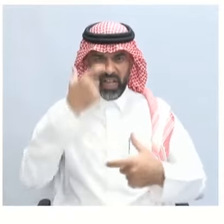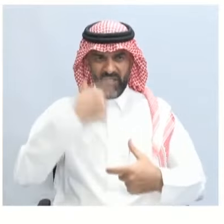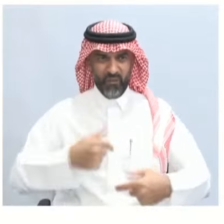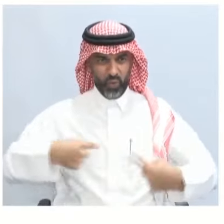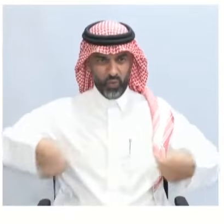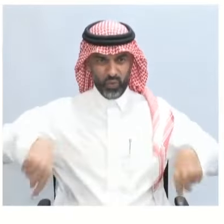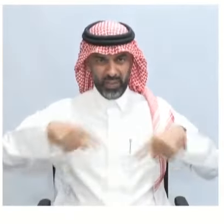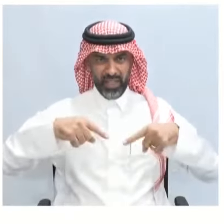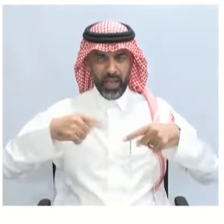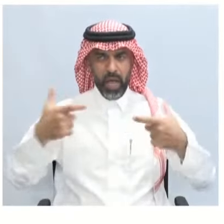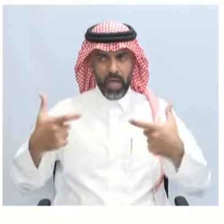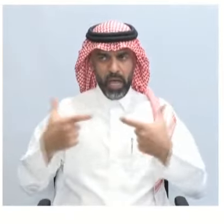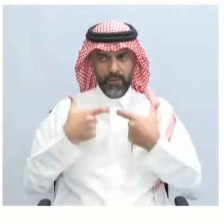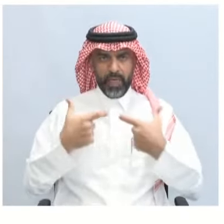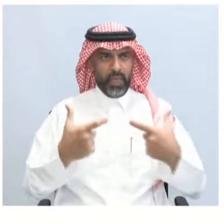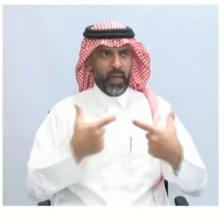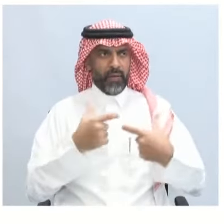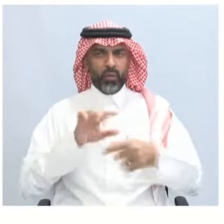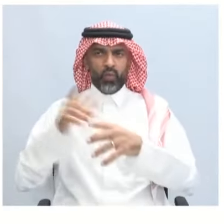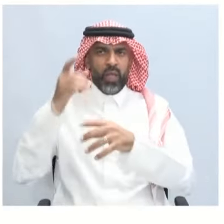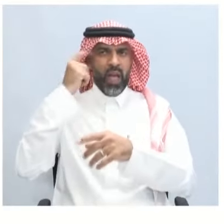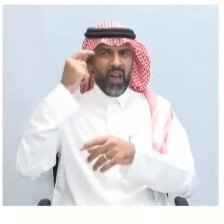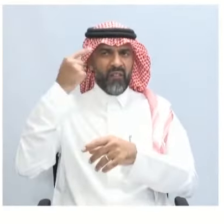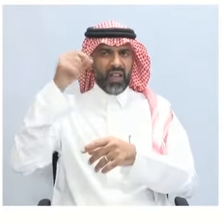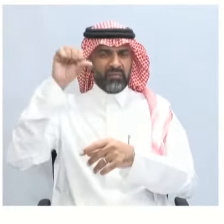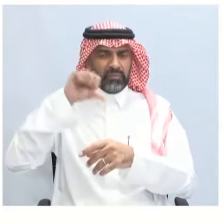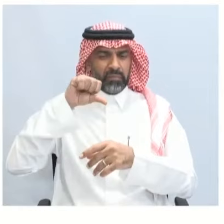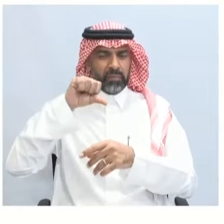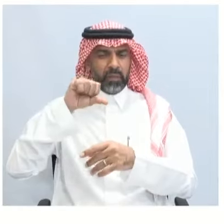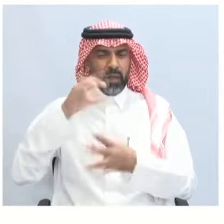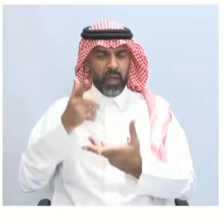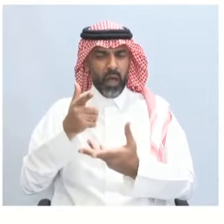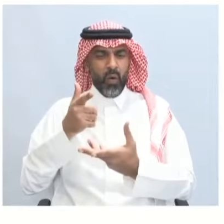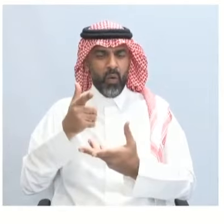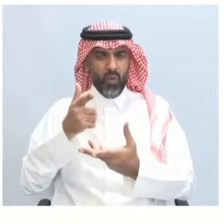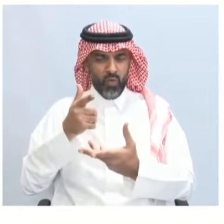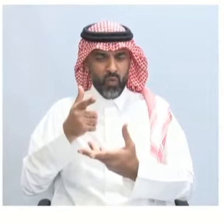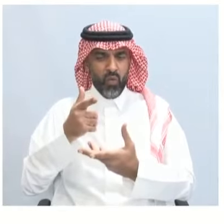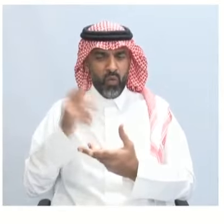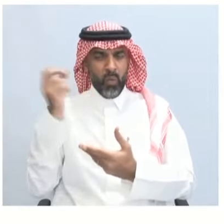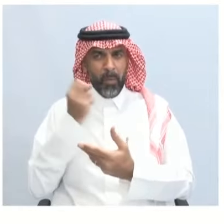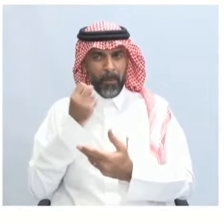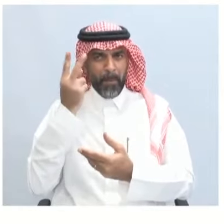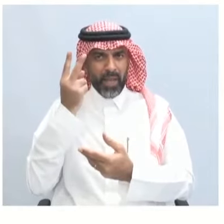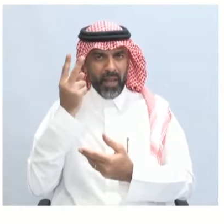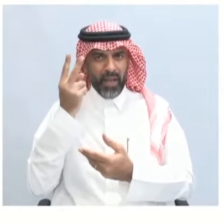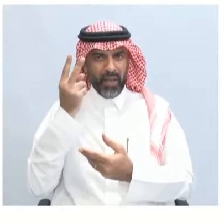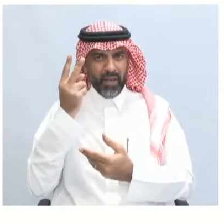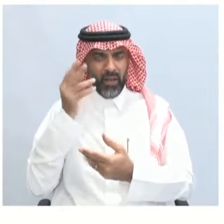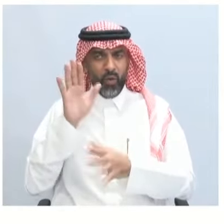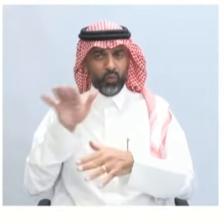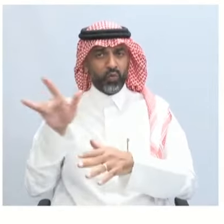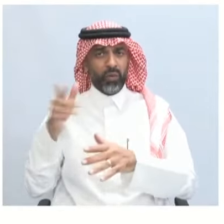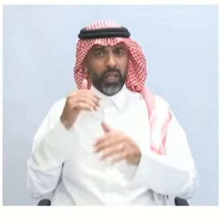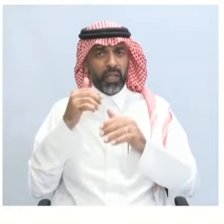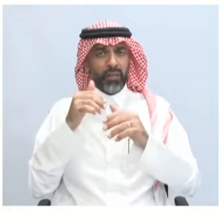نعيد مره اخرى كيف نستثمر التقنيه ووسائل التواصل الاجتماعي في تحصين انفسنا